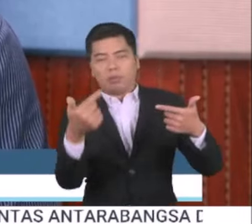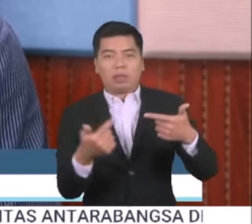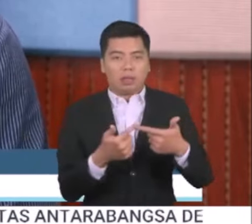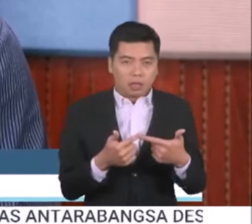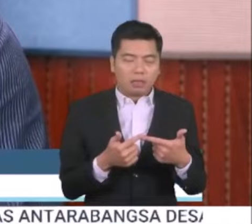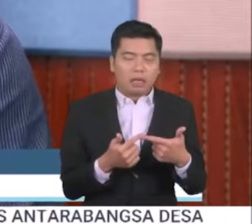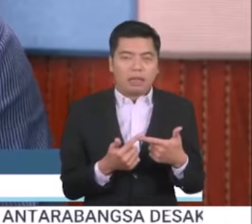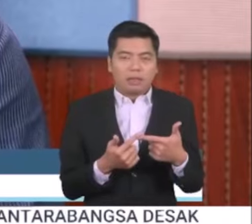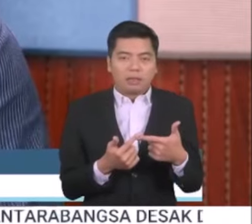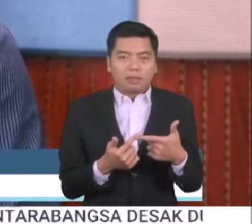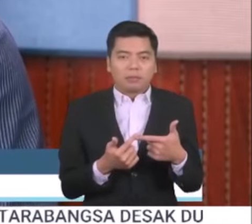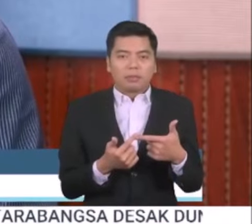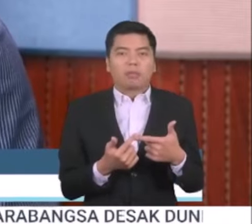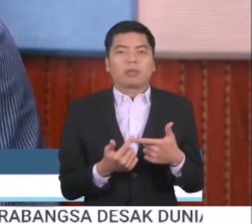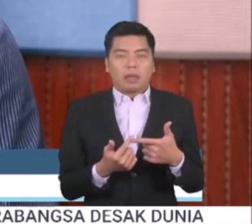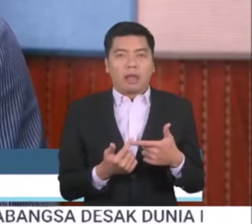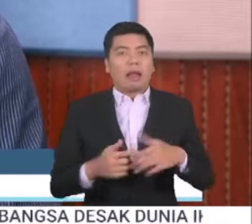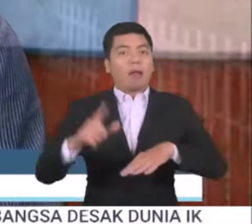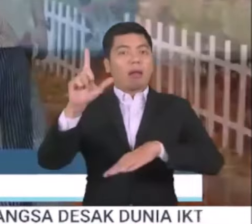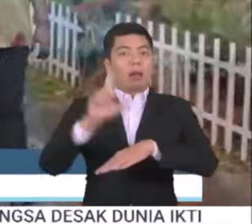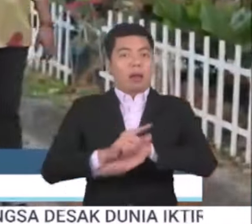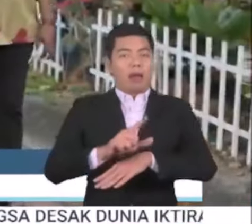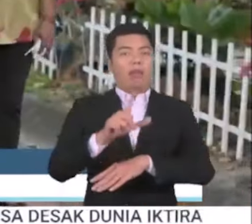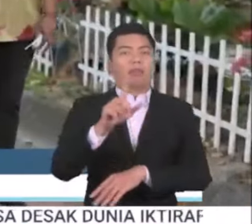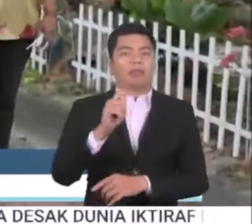dengan siaran langsung.